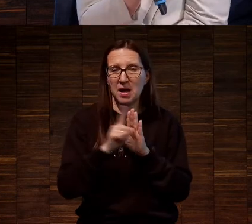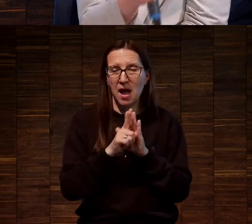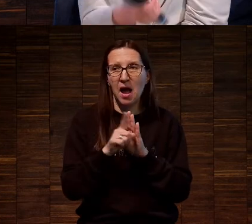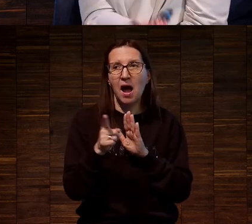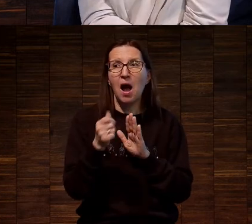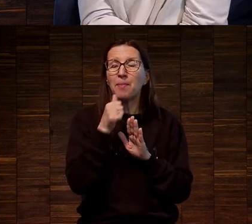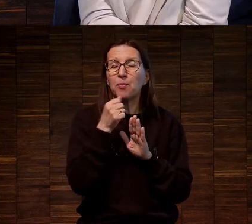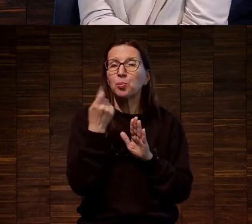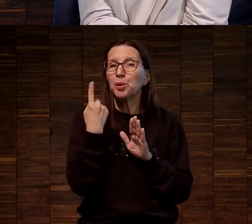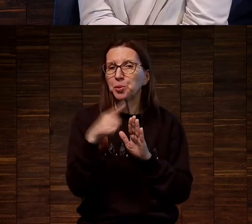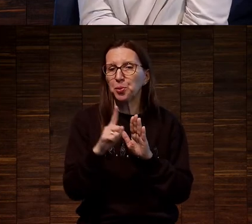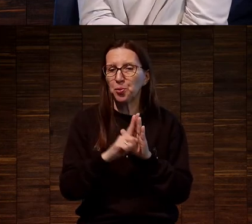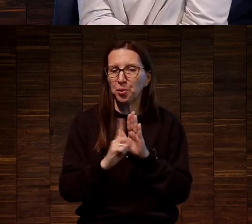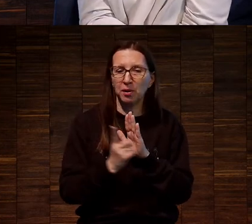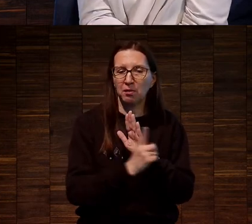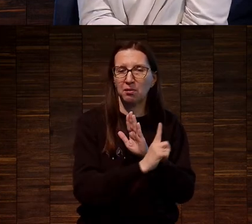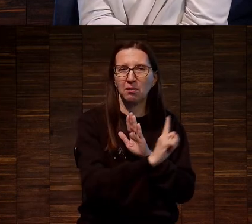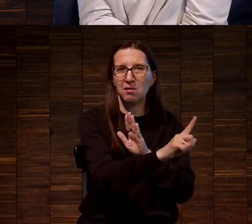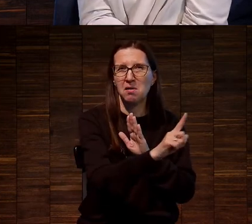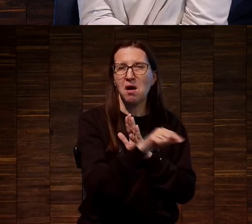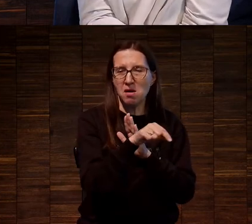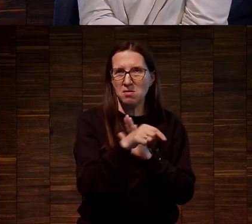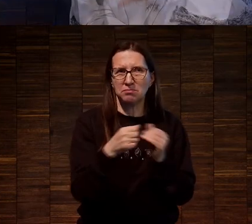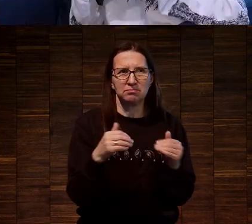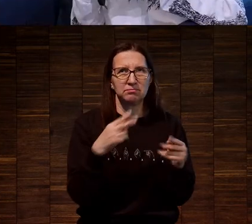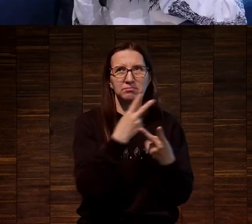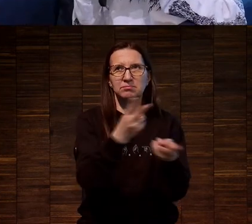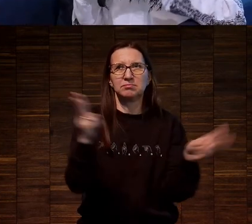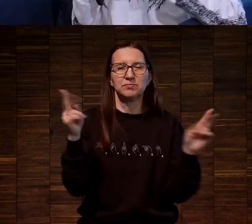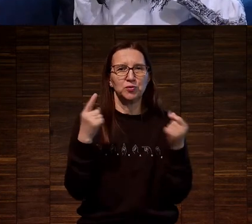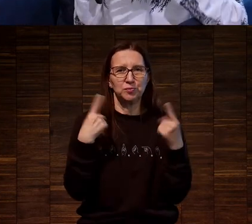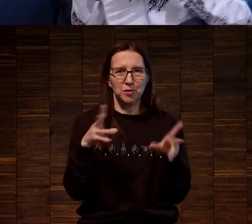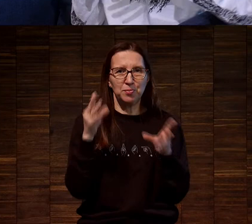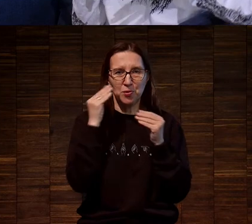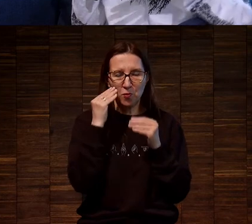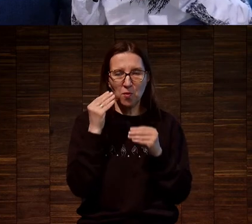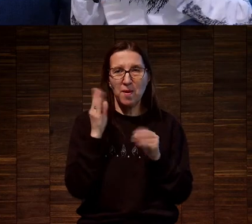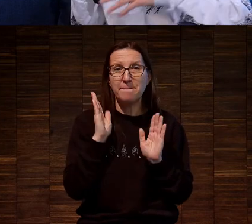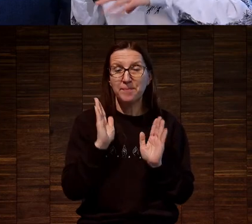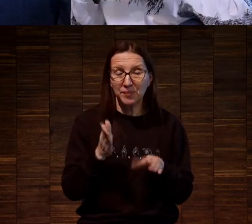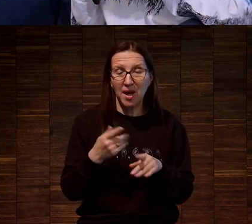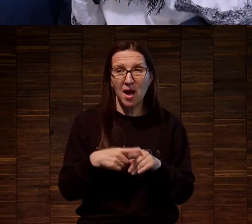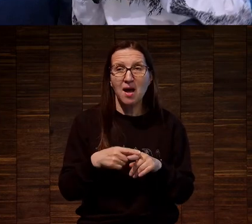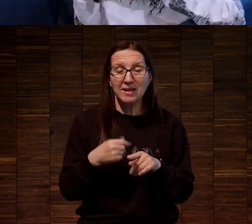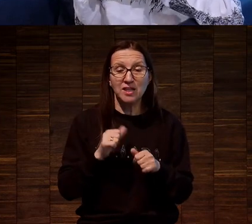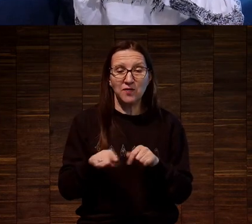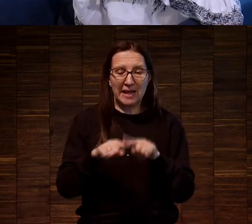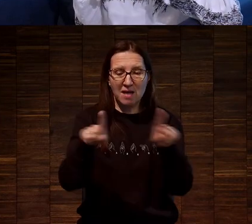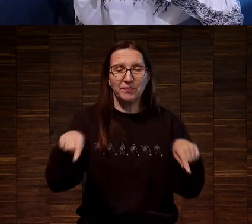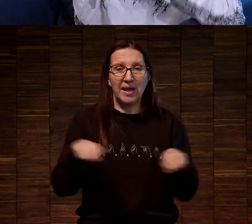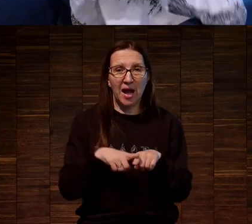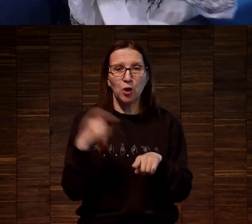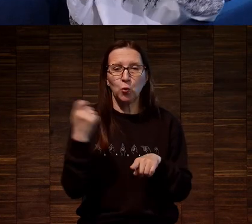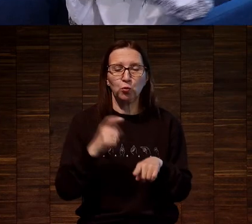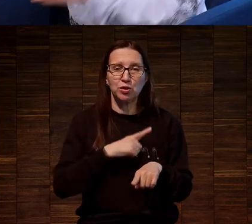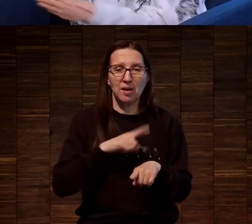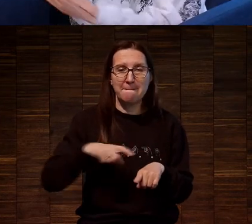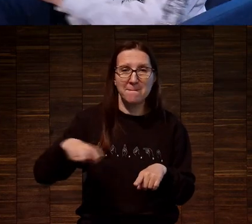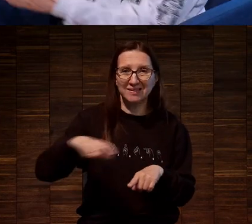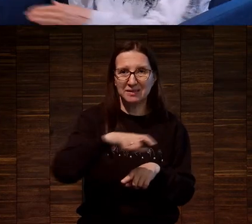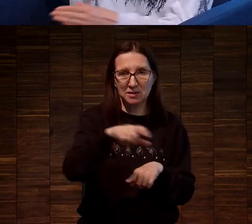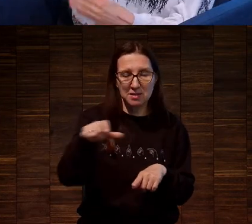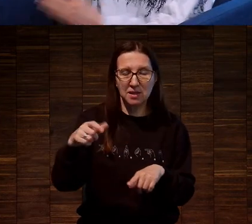и когда ты гуляешь по этой карте, так как художественные мастерские часто находятся в очень странных местах, так как это как бы дешевле, вот,